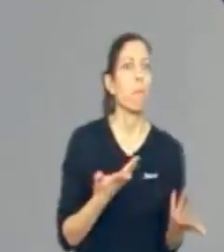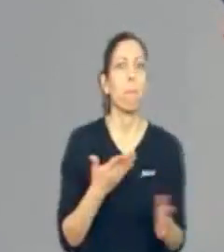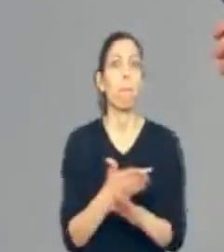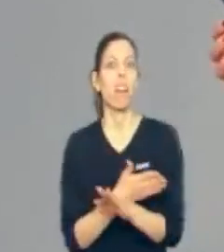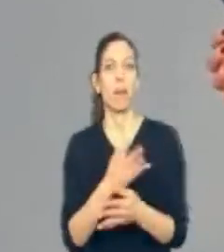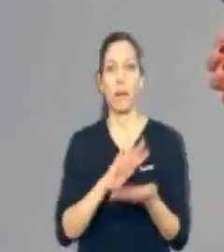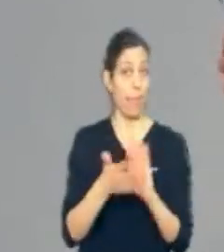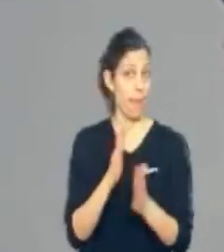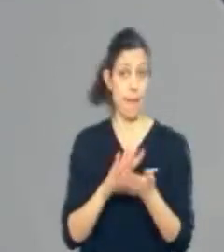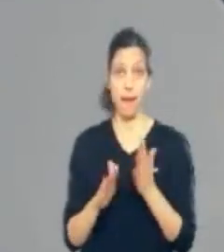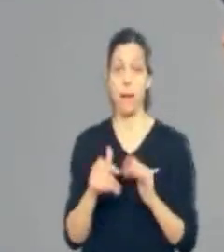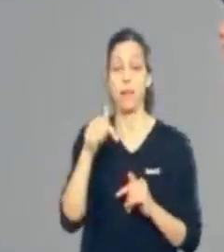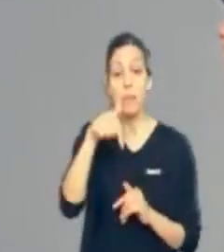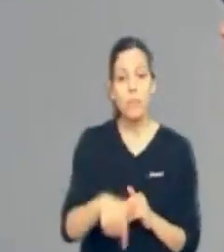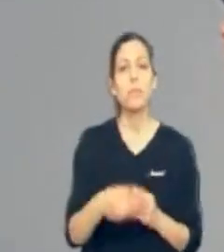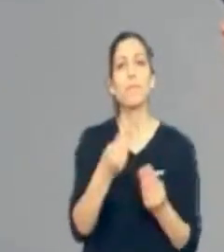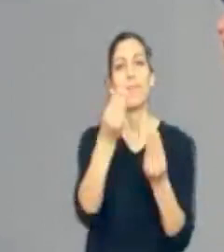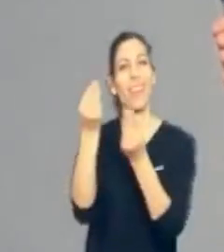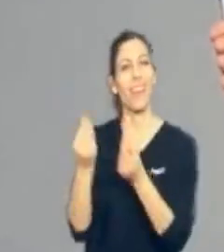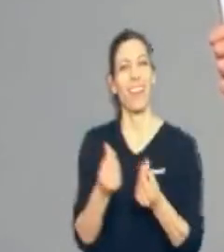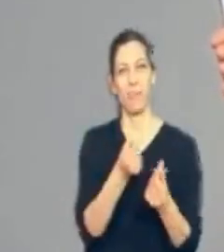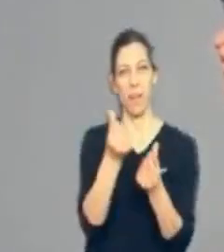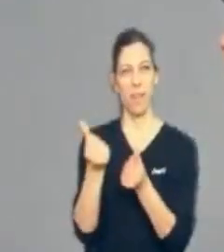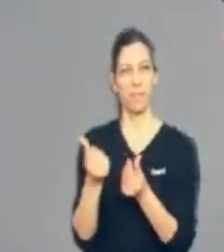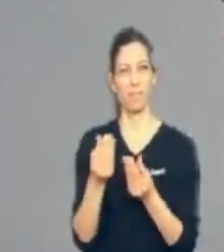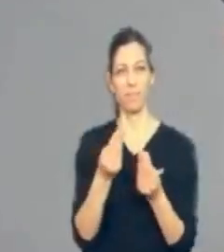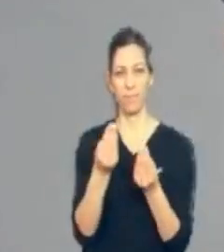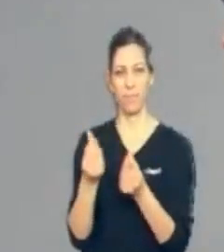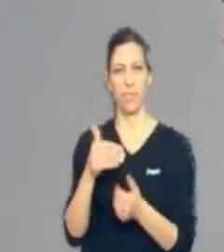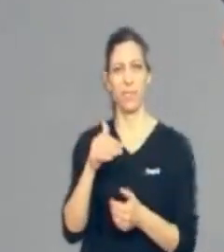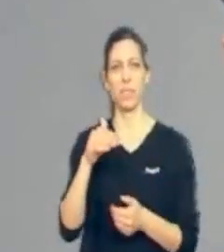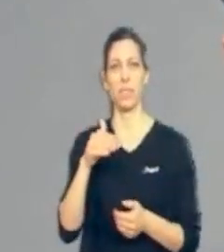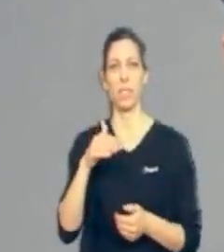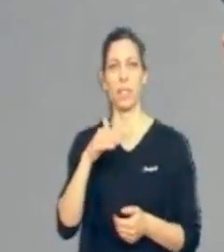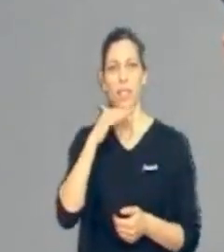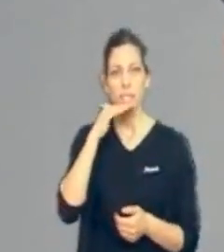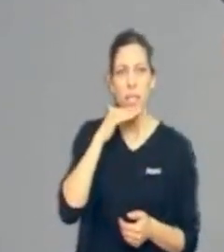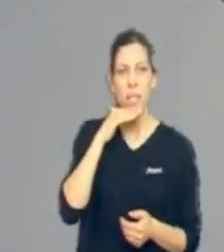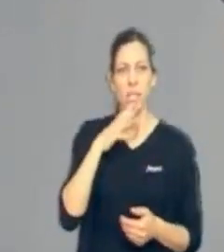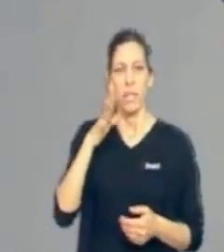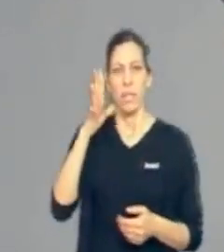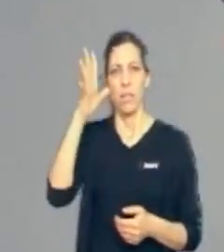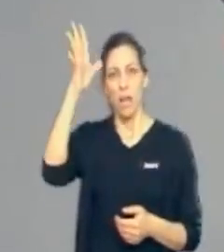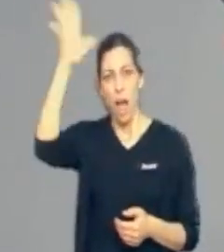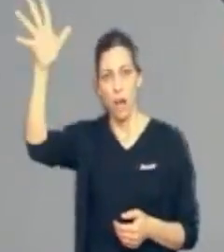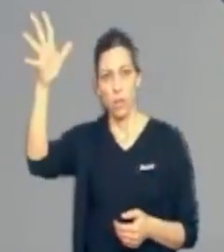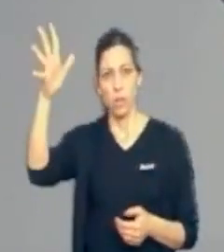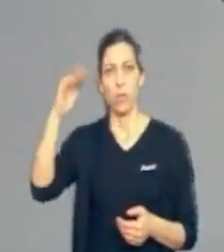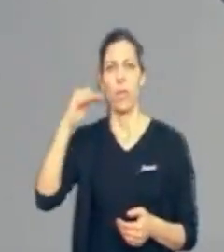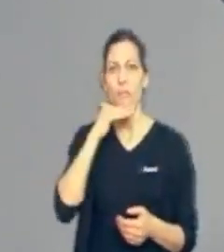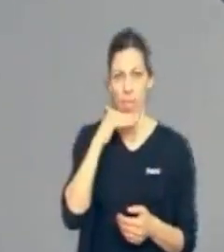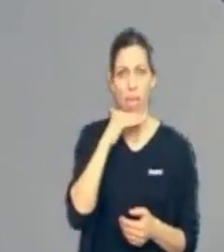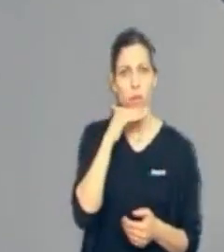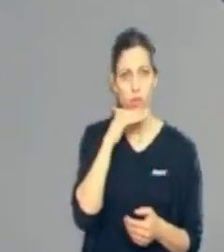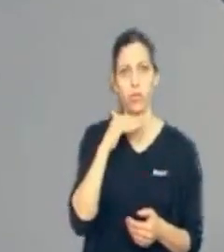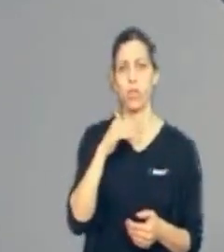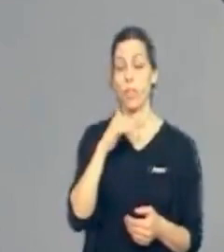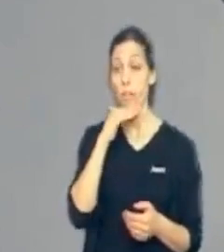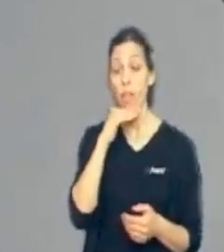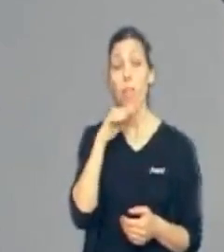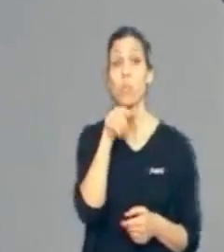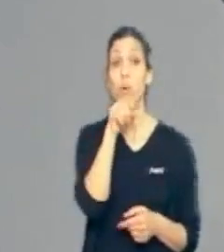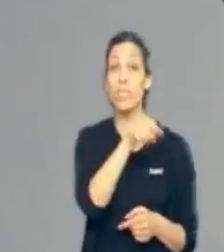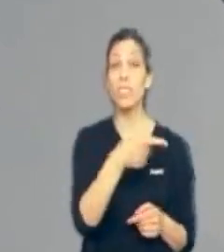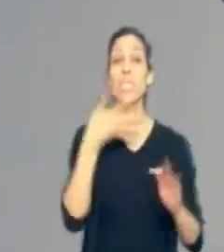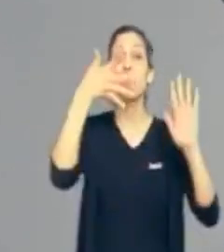pre-res. Així n'hi ha un clima d'enfado. Estem profundament enfadats, perquè això no